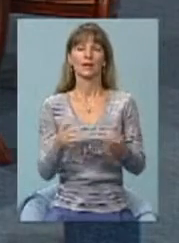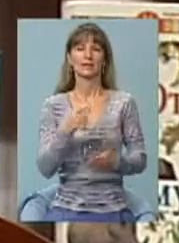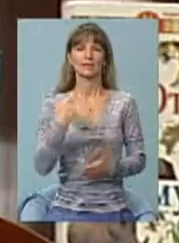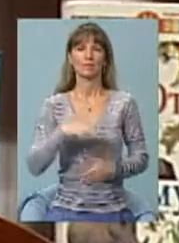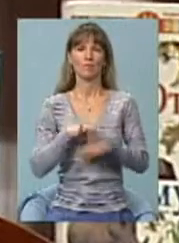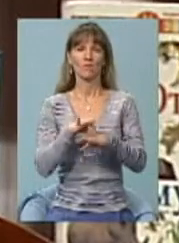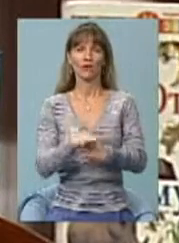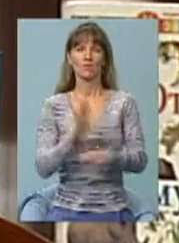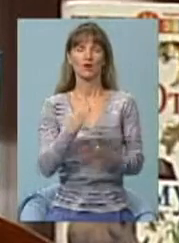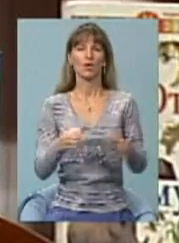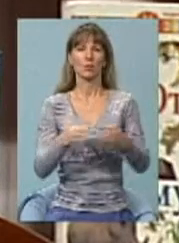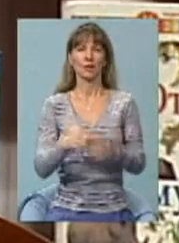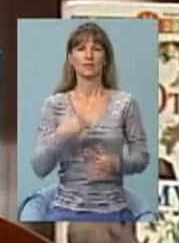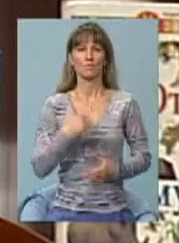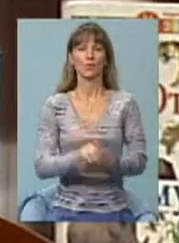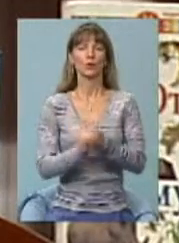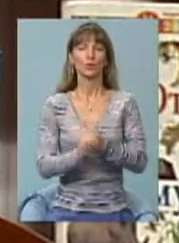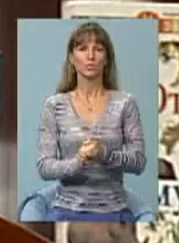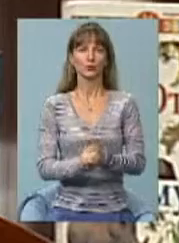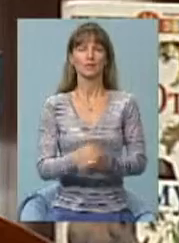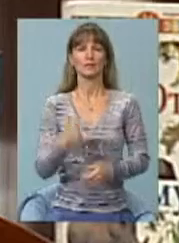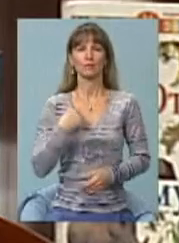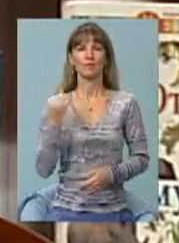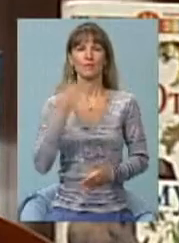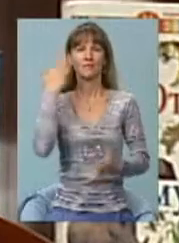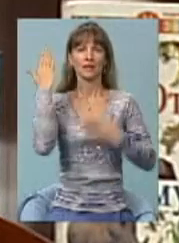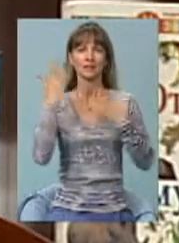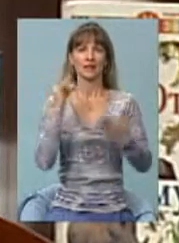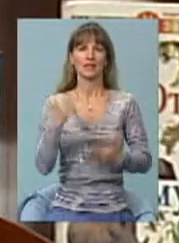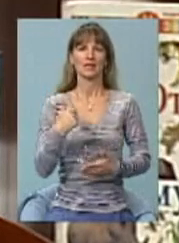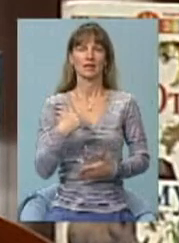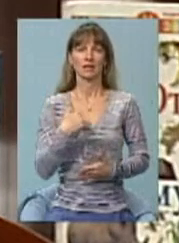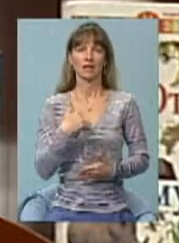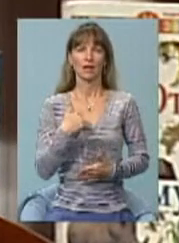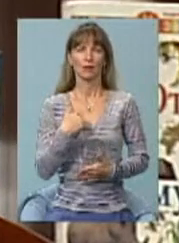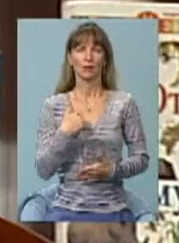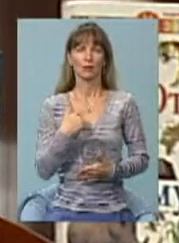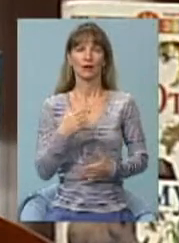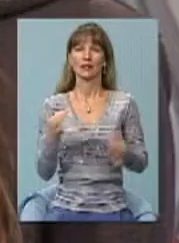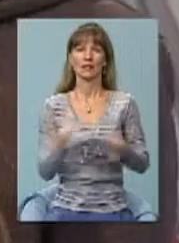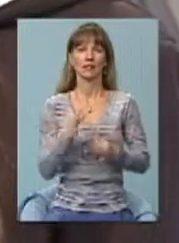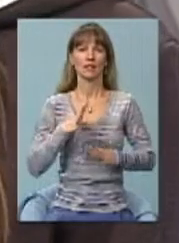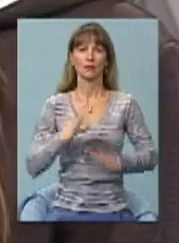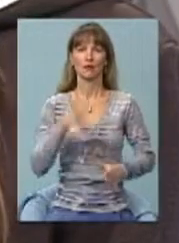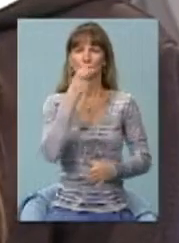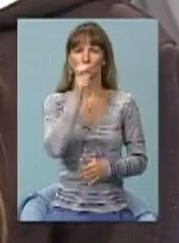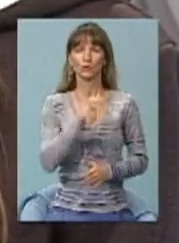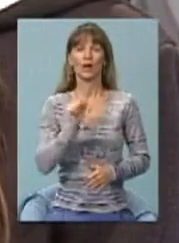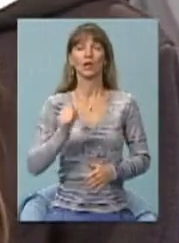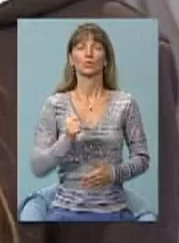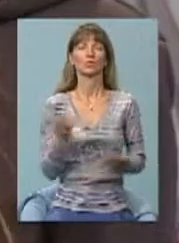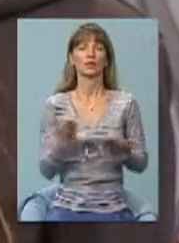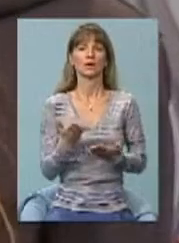В компанії зі мною дружать, зі мною цікаво, весело, і нам ніколи з друзями не буває скучно. А друзі в тебе, до речі,